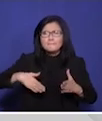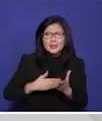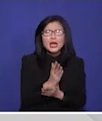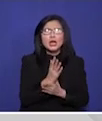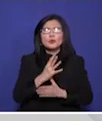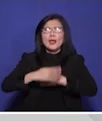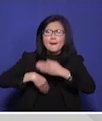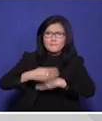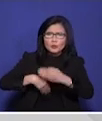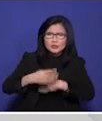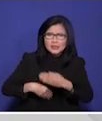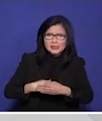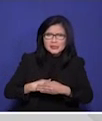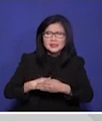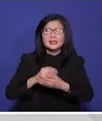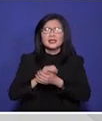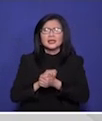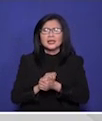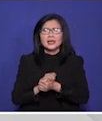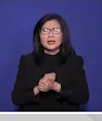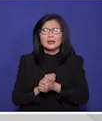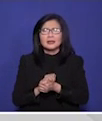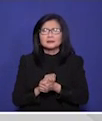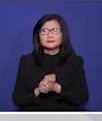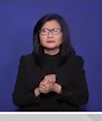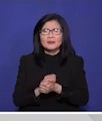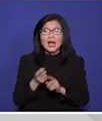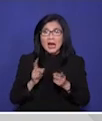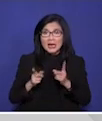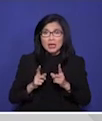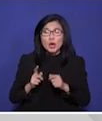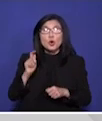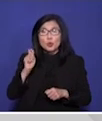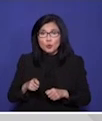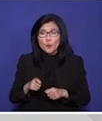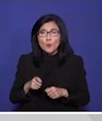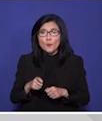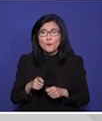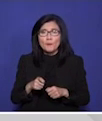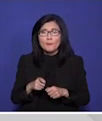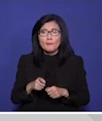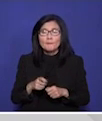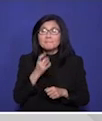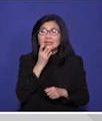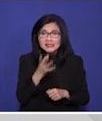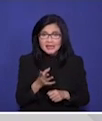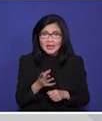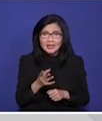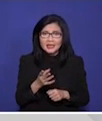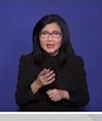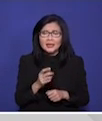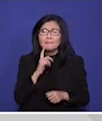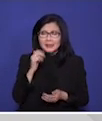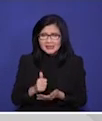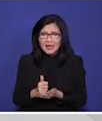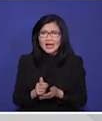sudah dihukum atau dan kalau memang hukum mengizinkan kalau dia masih dianggap masih bisa dan rakyat